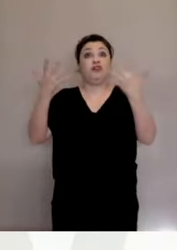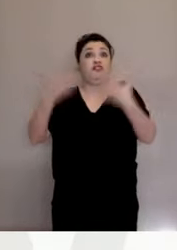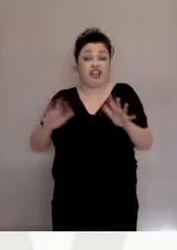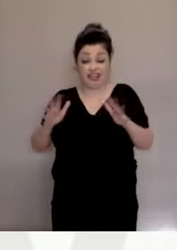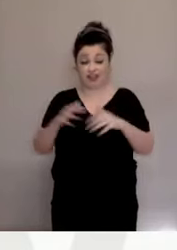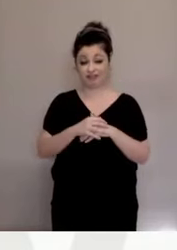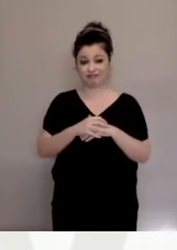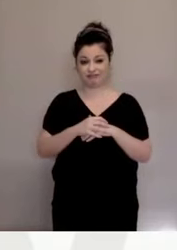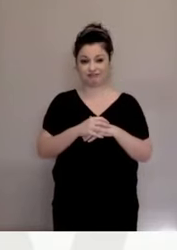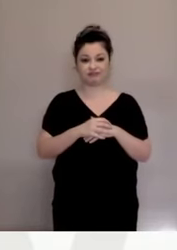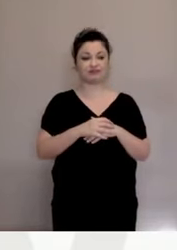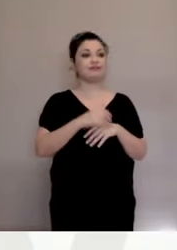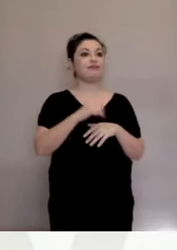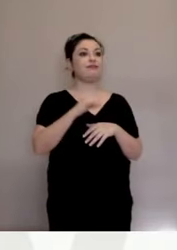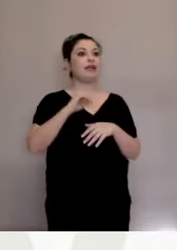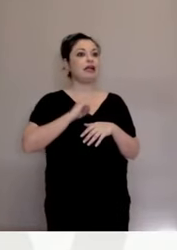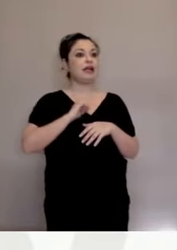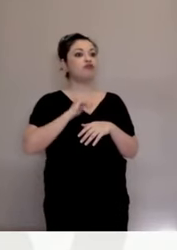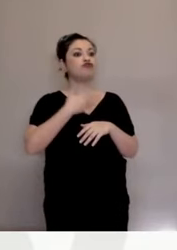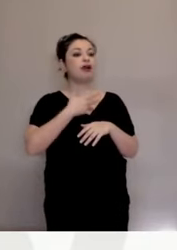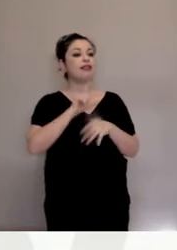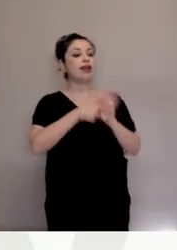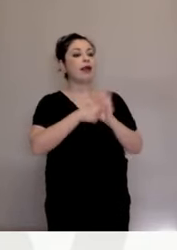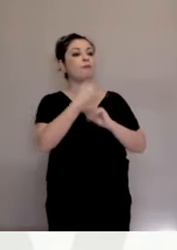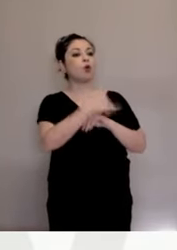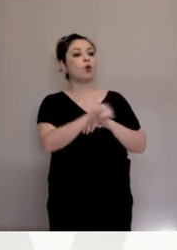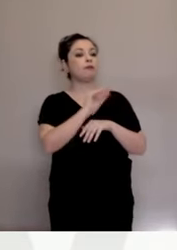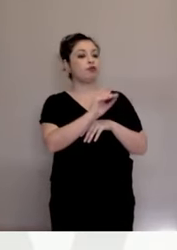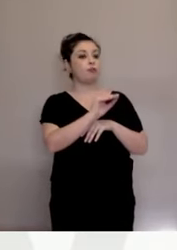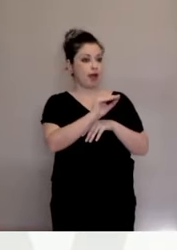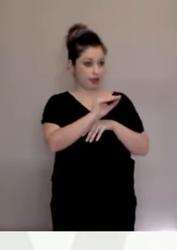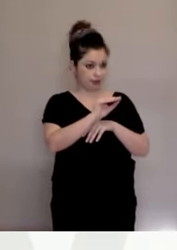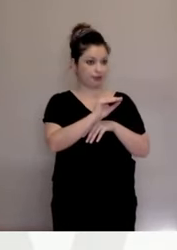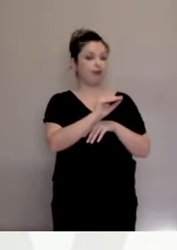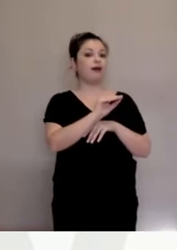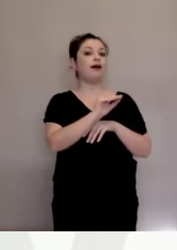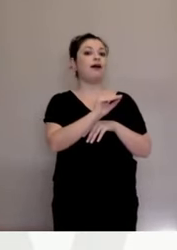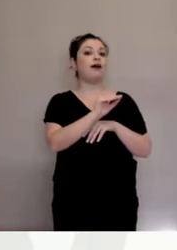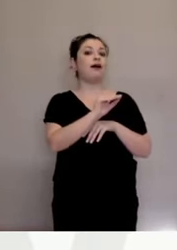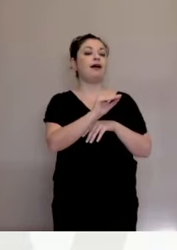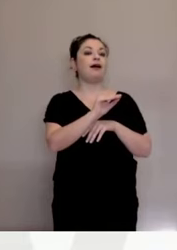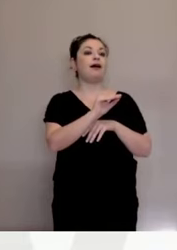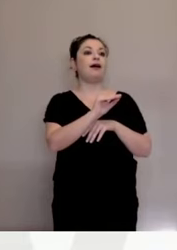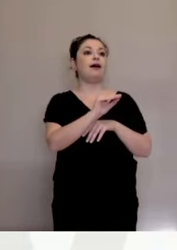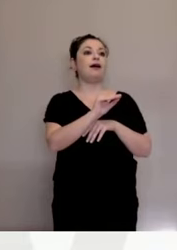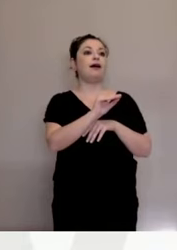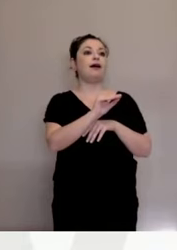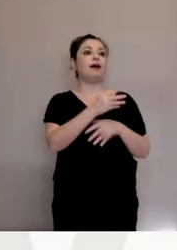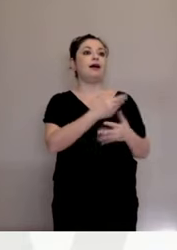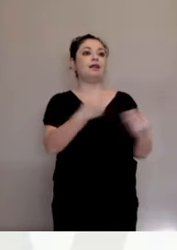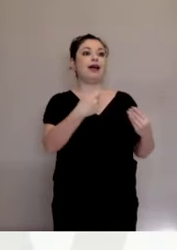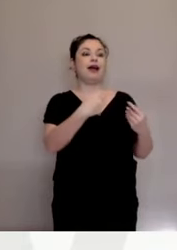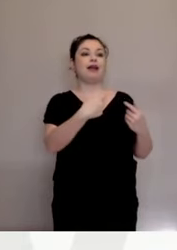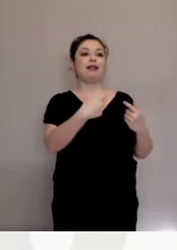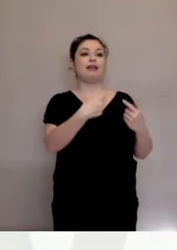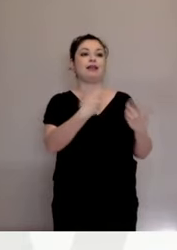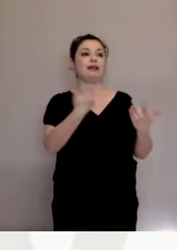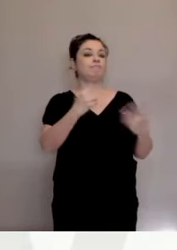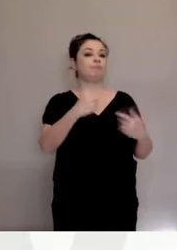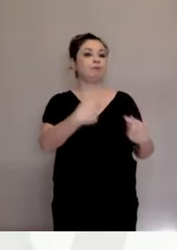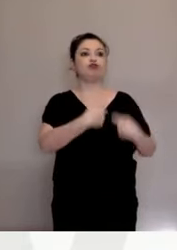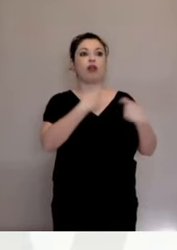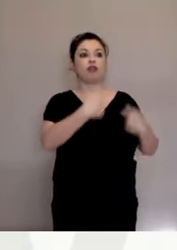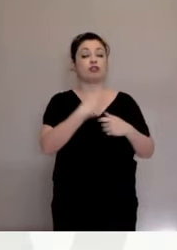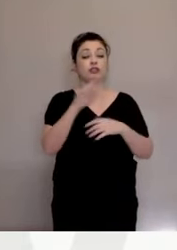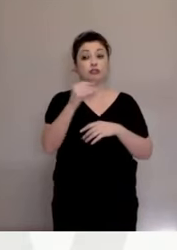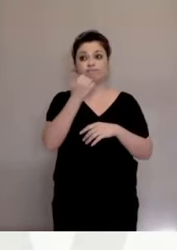Credo che abbiamo tempo per un'ultima domanda, anche se arrivano molte sollecitazioni, mi dispiace e mi